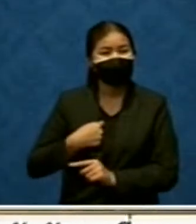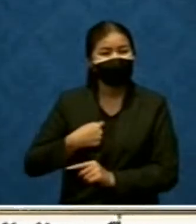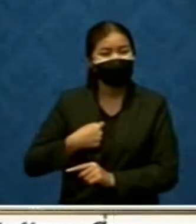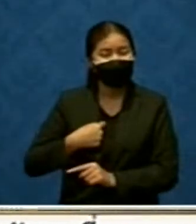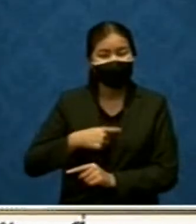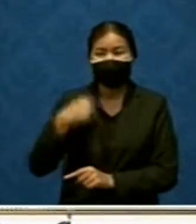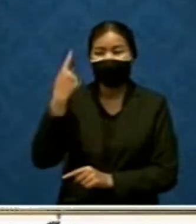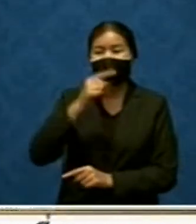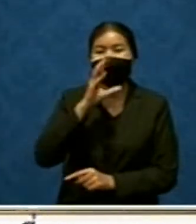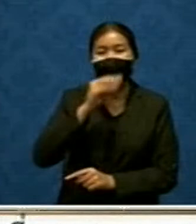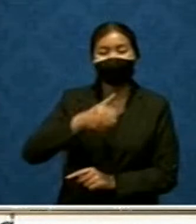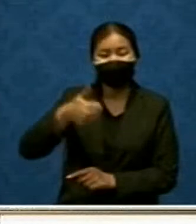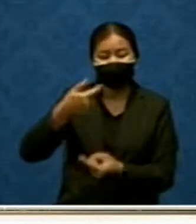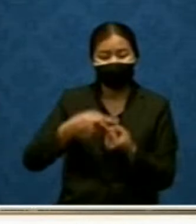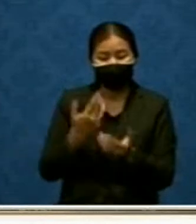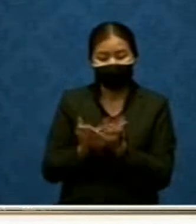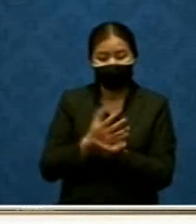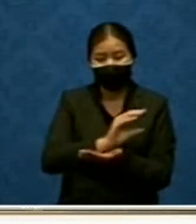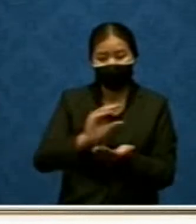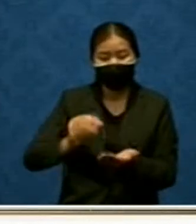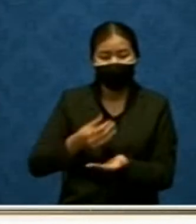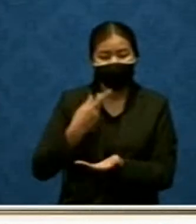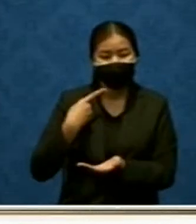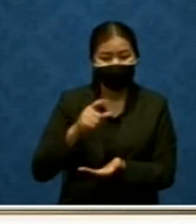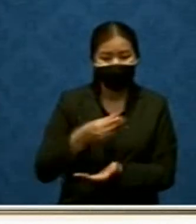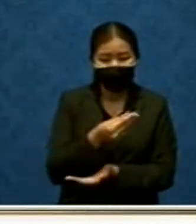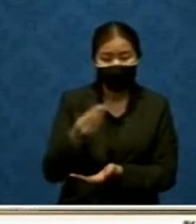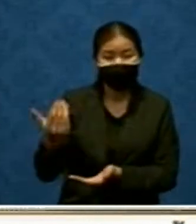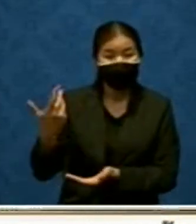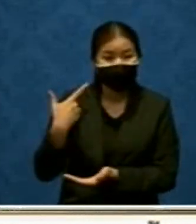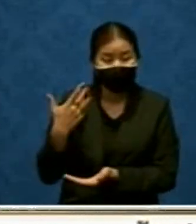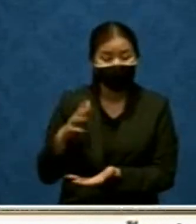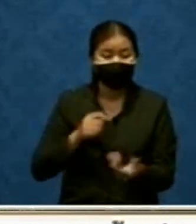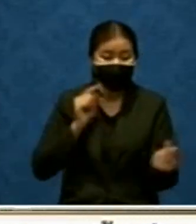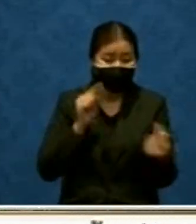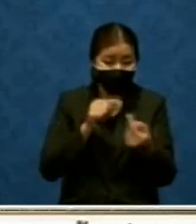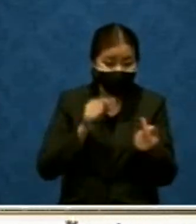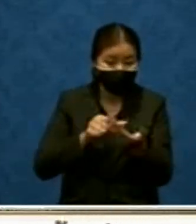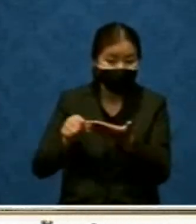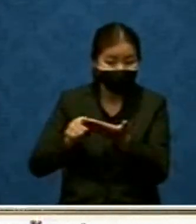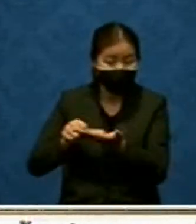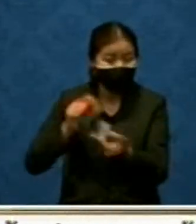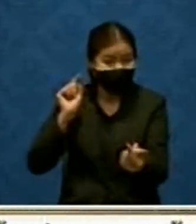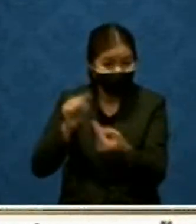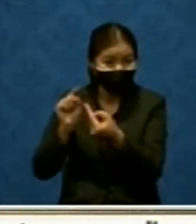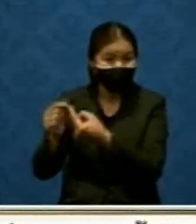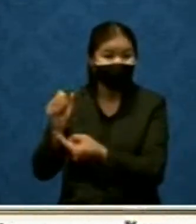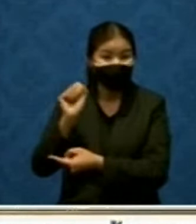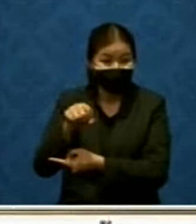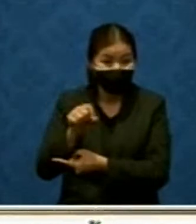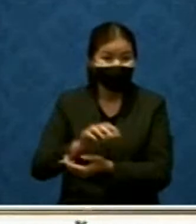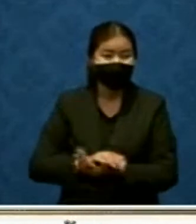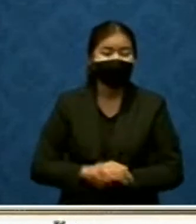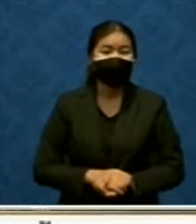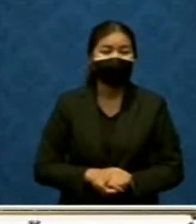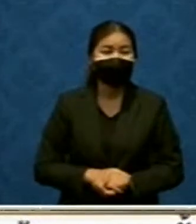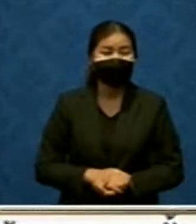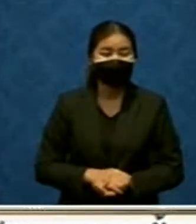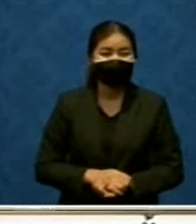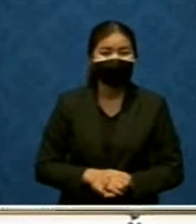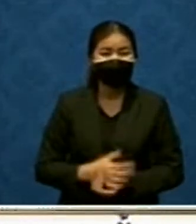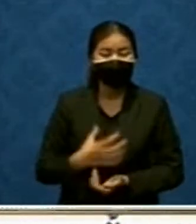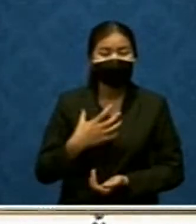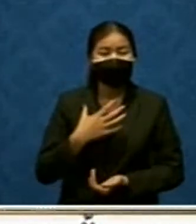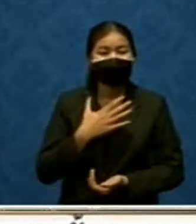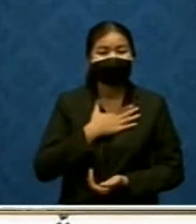ไขก็พดได้แบนั้นแตท่านใช้เงินแล้วแก้ไขปัญหายกบพรประชาชนหรอไม่ธรรรฐานครั พักเพื่อไทยฝ่ายค้าน